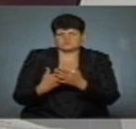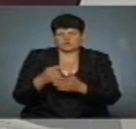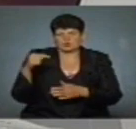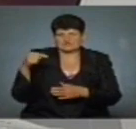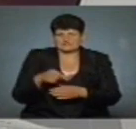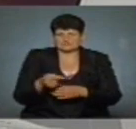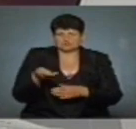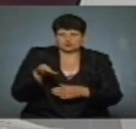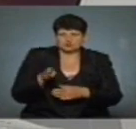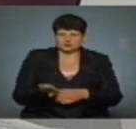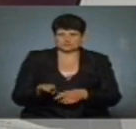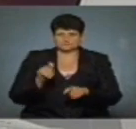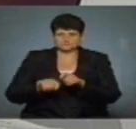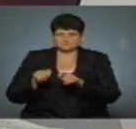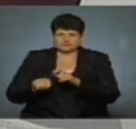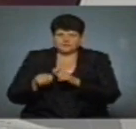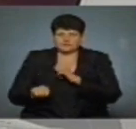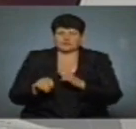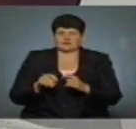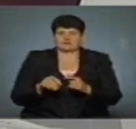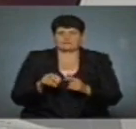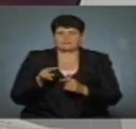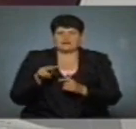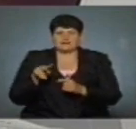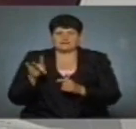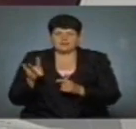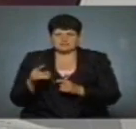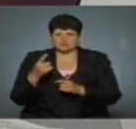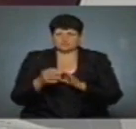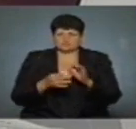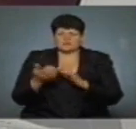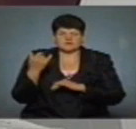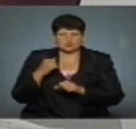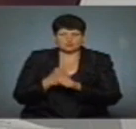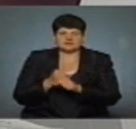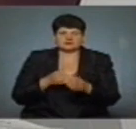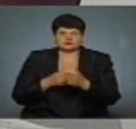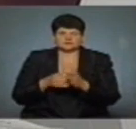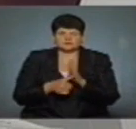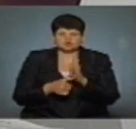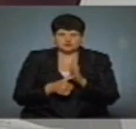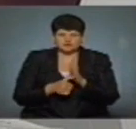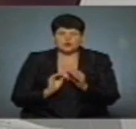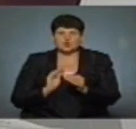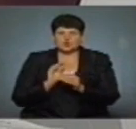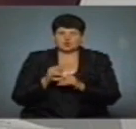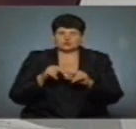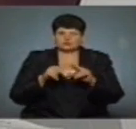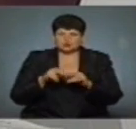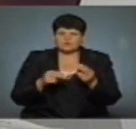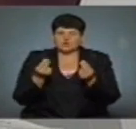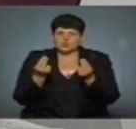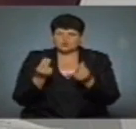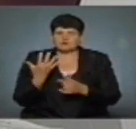на коронавірус методом полімеразно-ланцюгової реакції. За добу до цього робили 600. Добудова та обладнання вартувало 5